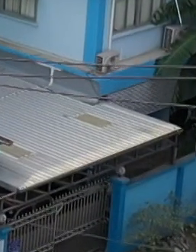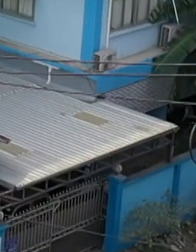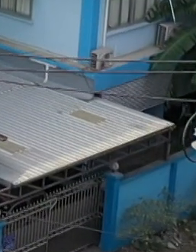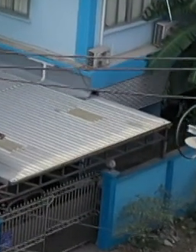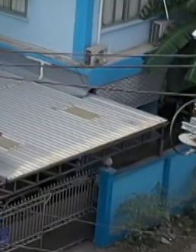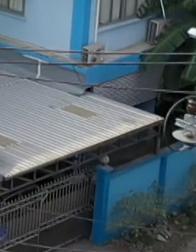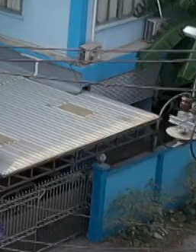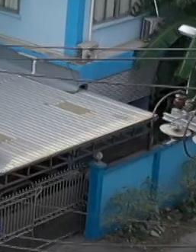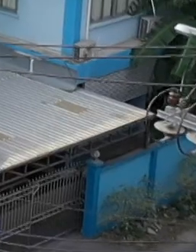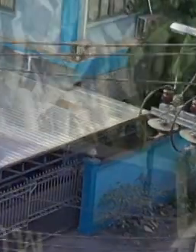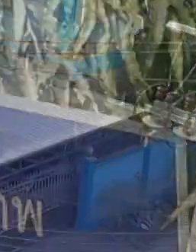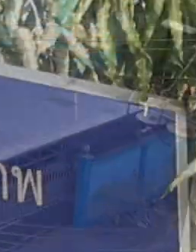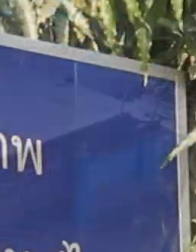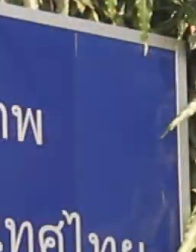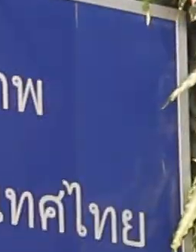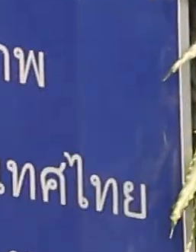ก็